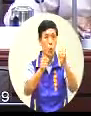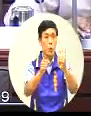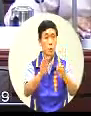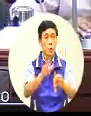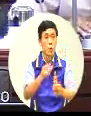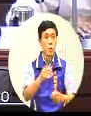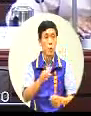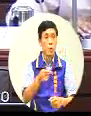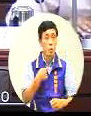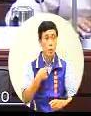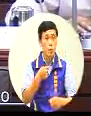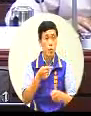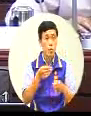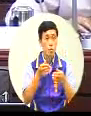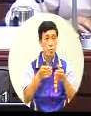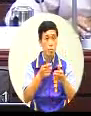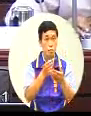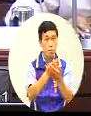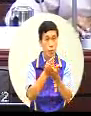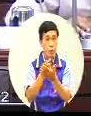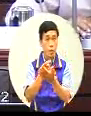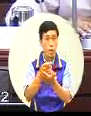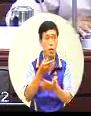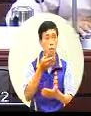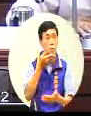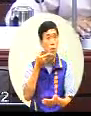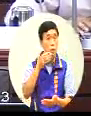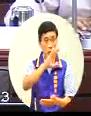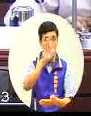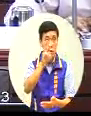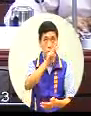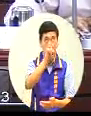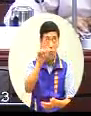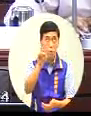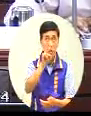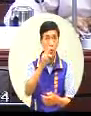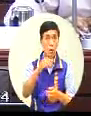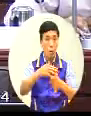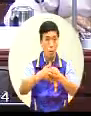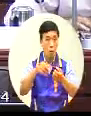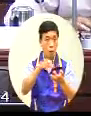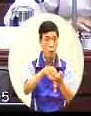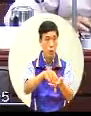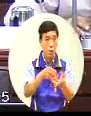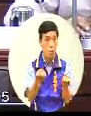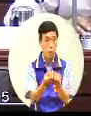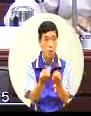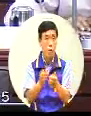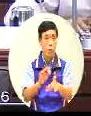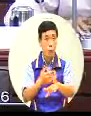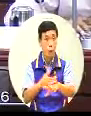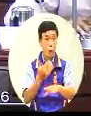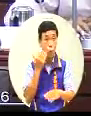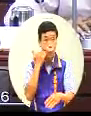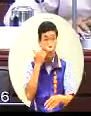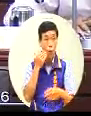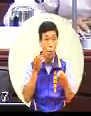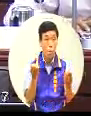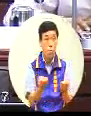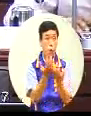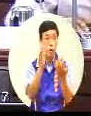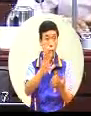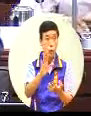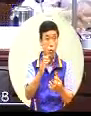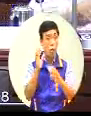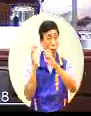我们都看天，就是必须要保证没有事情。如果有事情，这个责任的追究，这个必